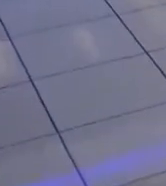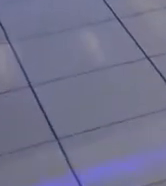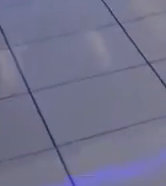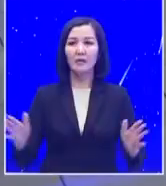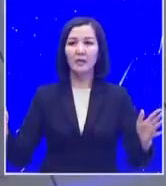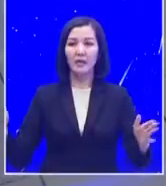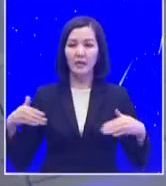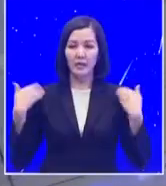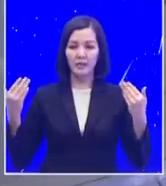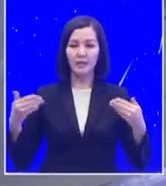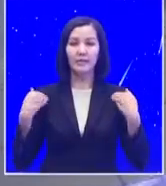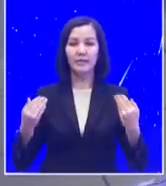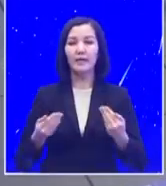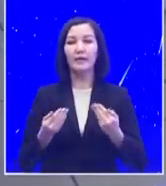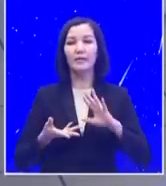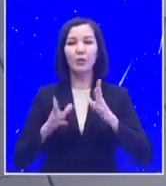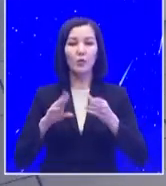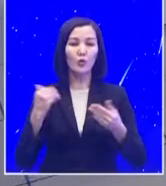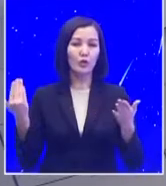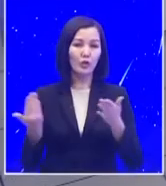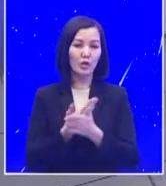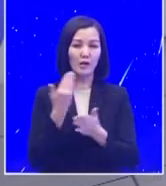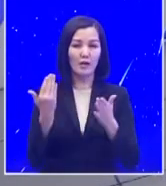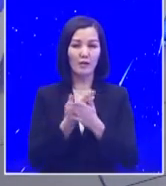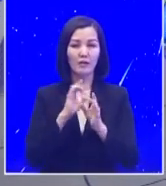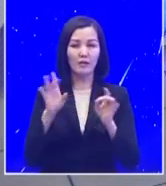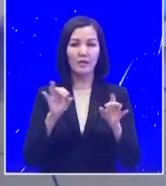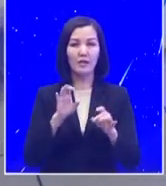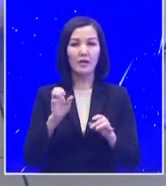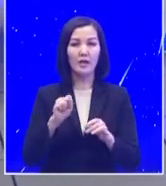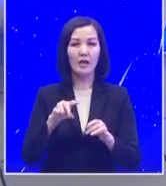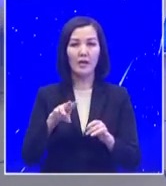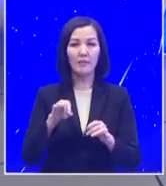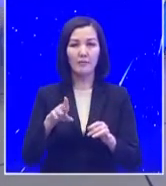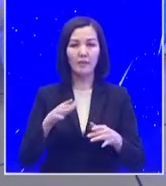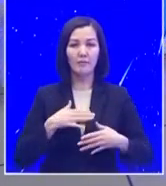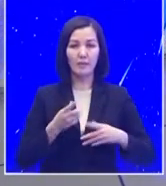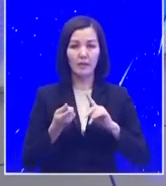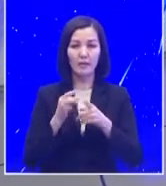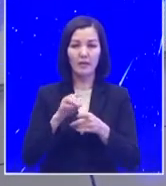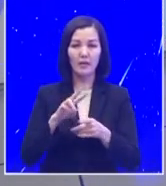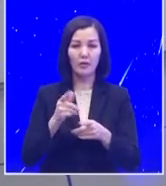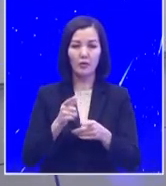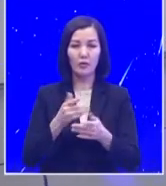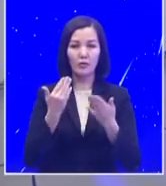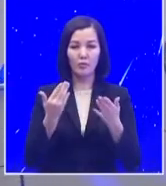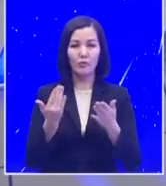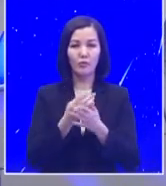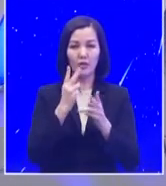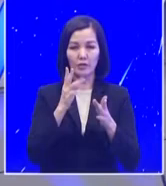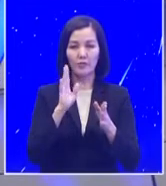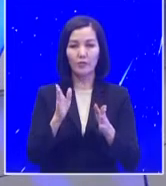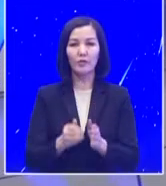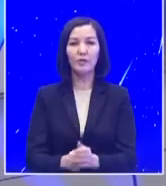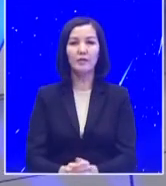Ассаламу алейкум, қадірменді көрермен, тікелей эфирде қорытынды жаңалықтар студияда Алмат Хамид, сурд аудармашы Айгүл Жұмашқызы.